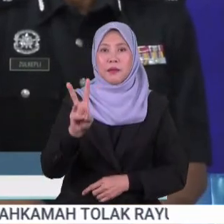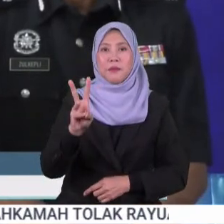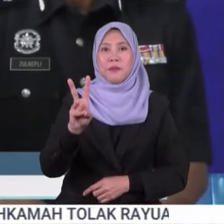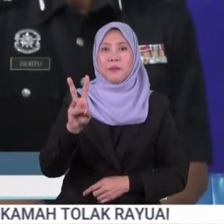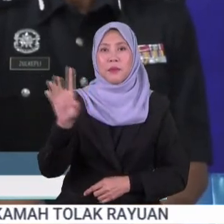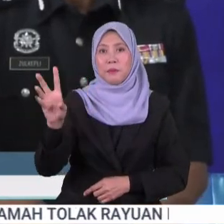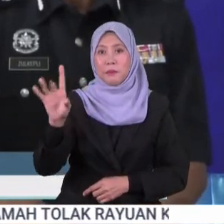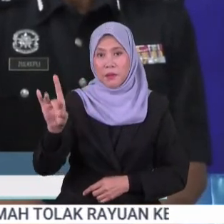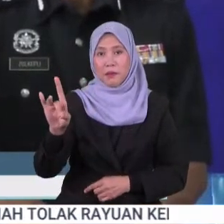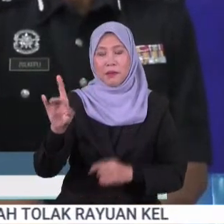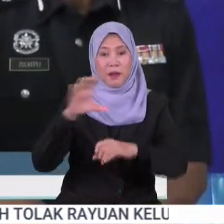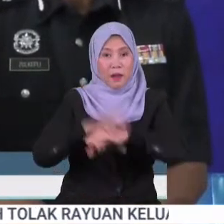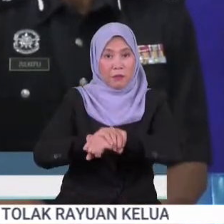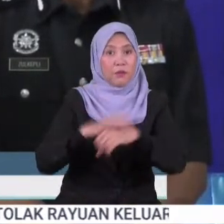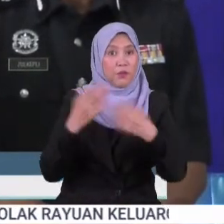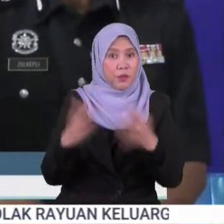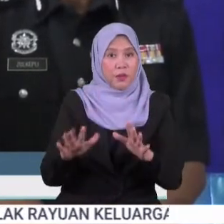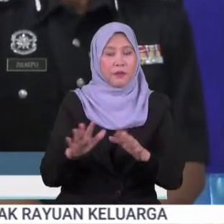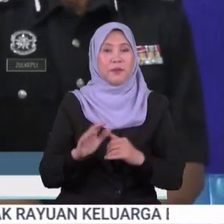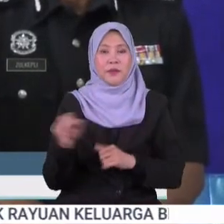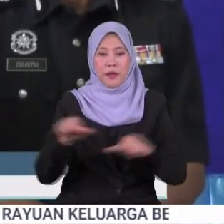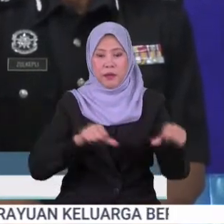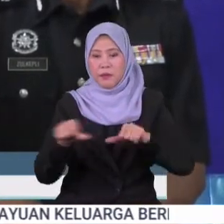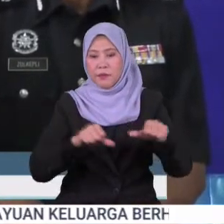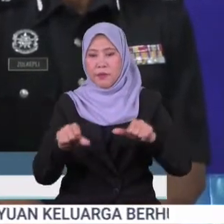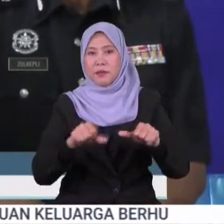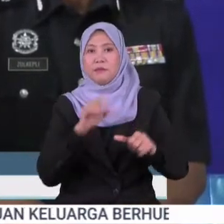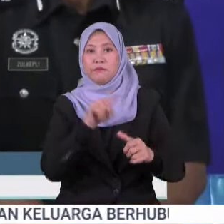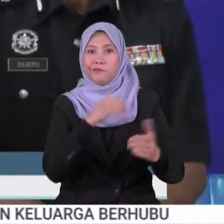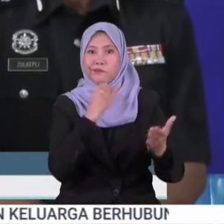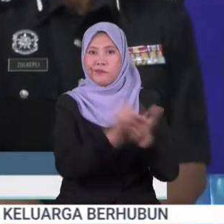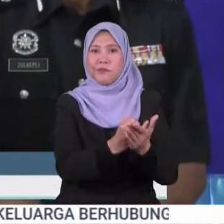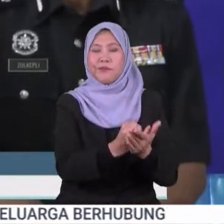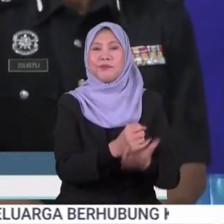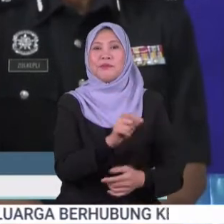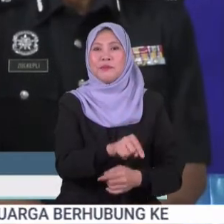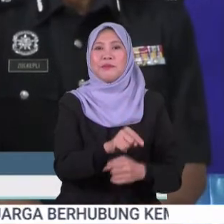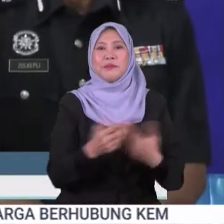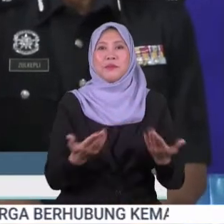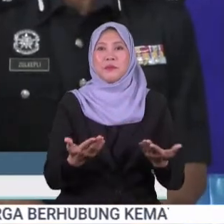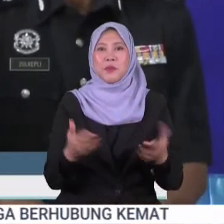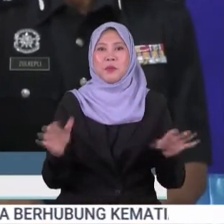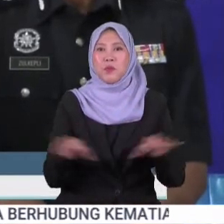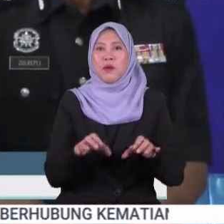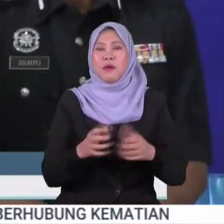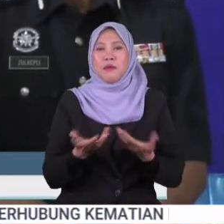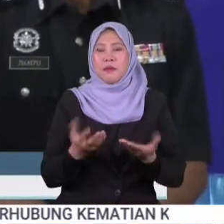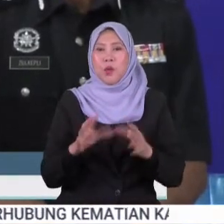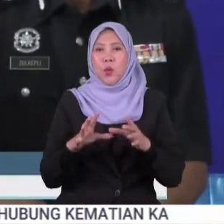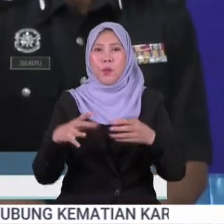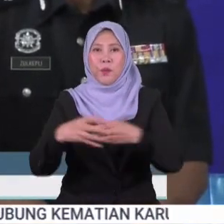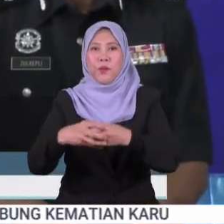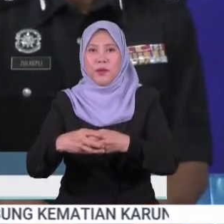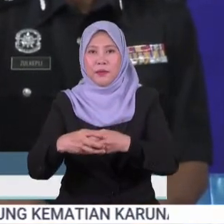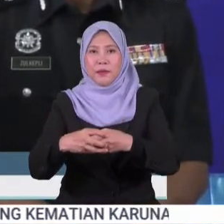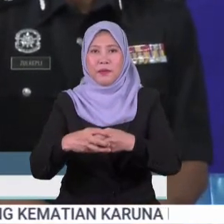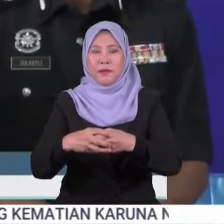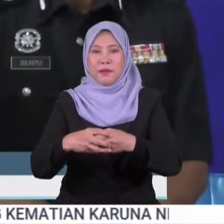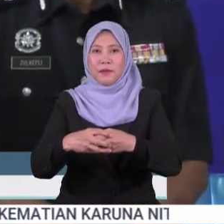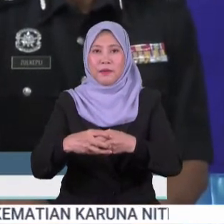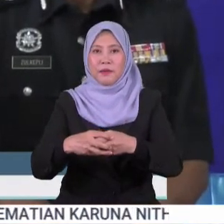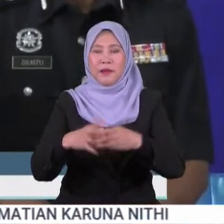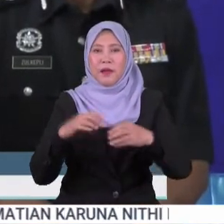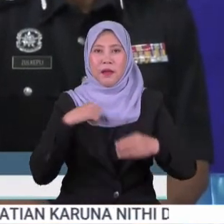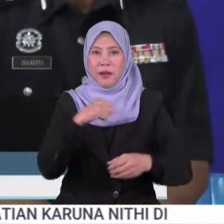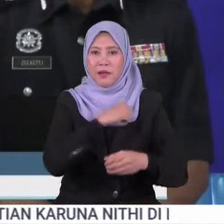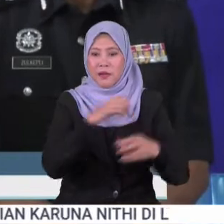64 tangkapan kita laksanakan, yang mana kegiatan yang tersisa ini dilakukan oleh kumpulan-kumpulan atau